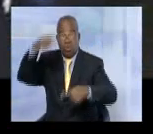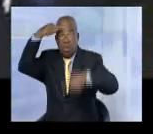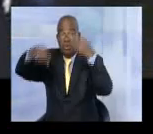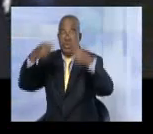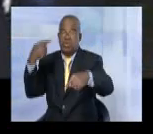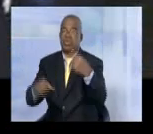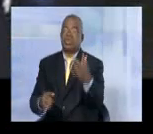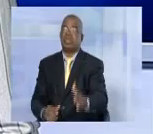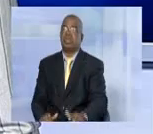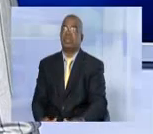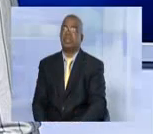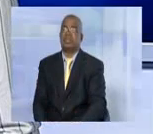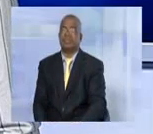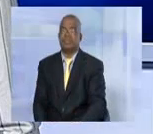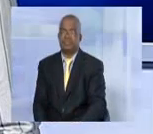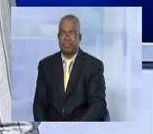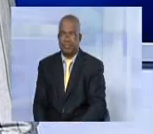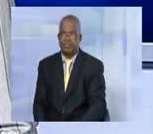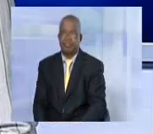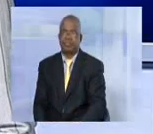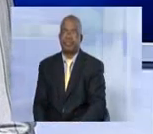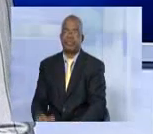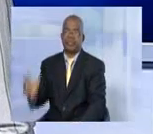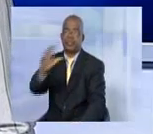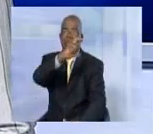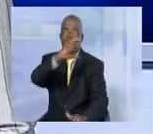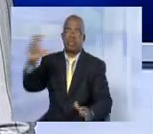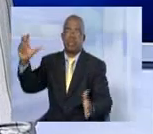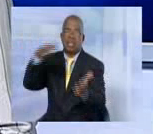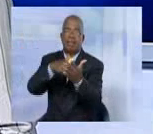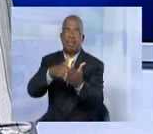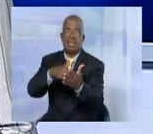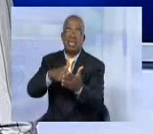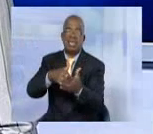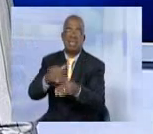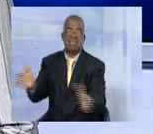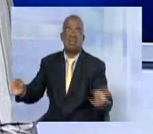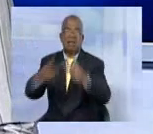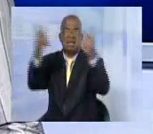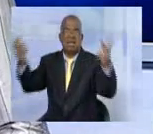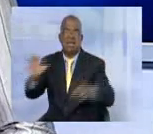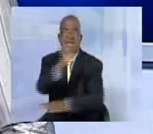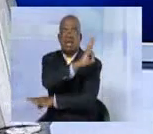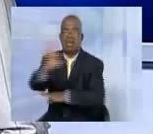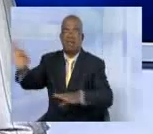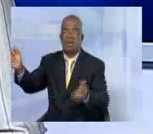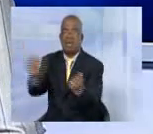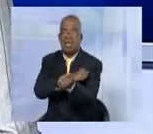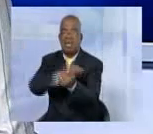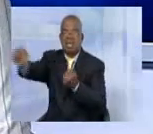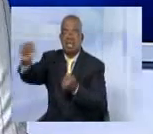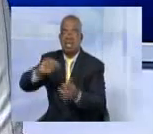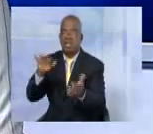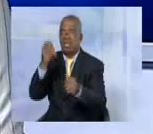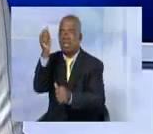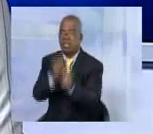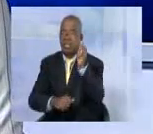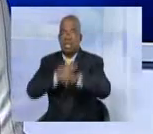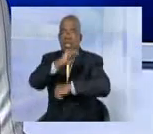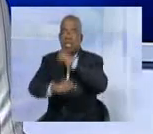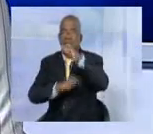judiciaire. Plus de 300 000 hectares de forêt perdus chaque année en Côte d'Ivoire. Ce chiffre alarmant rend